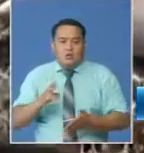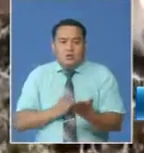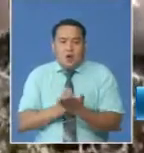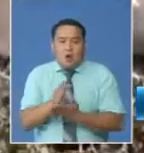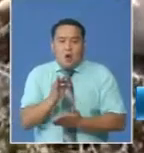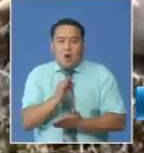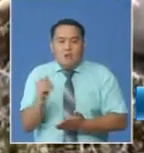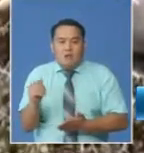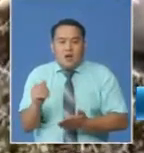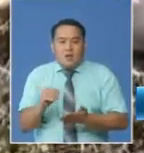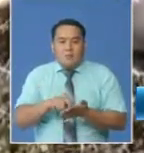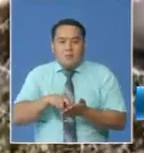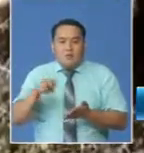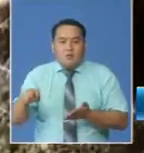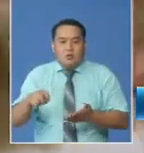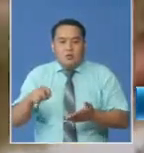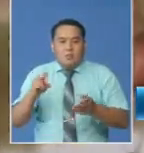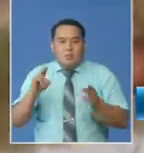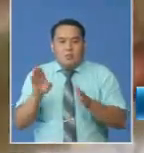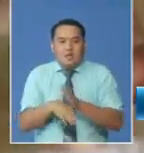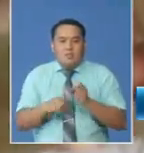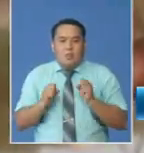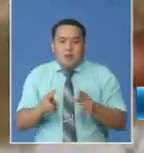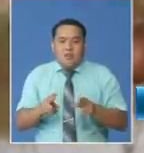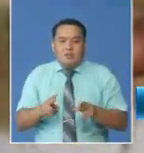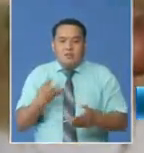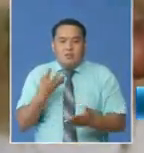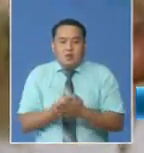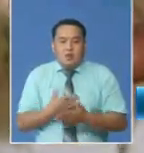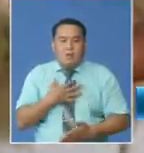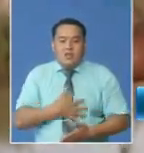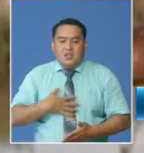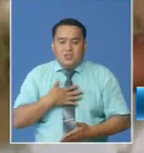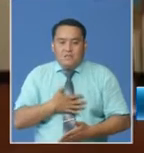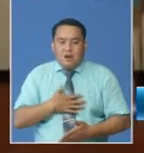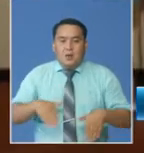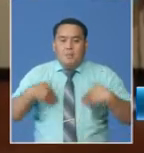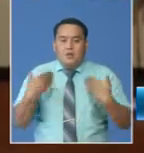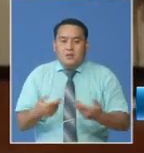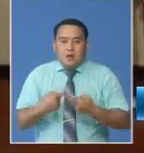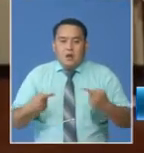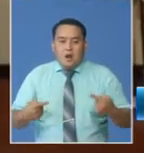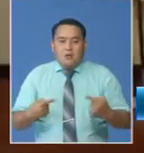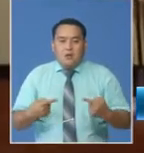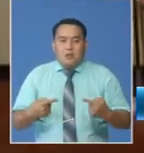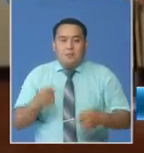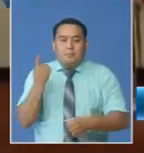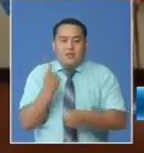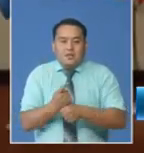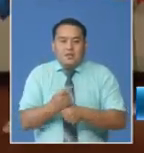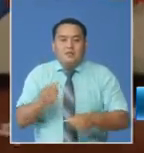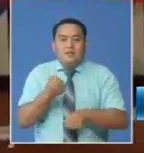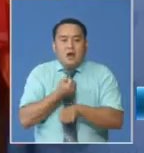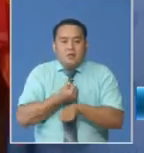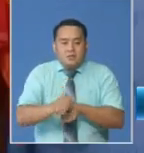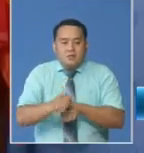направить официальное письмо в Совет Безопасности, в котором он выразил свою обеспокоенность, предложив различные шаги для прекращения насилия